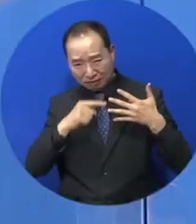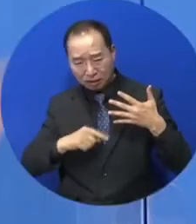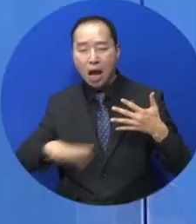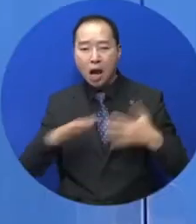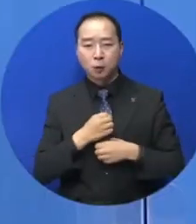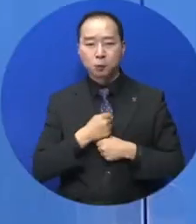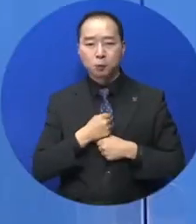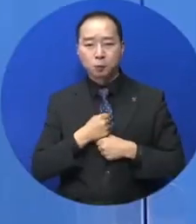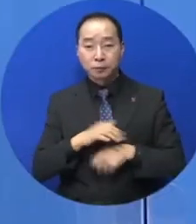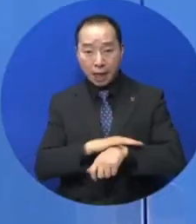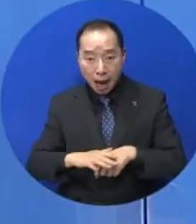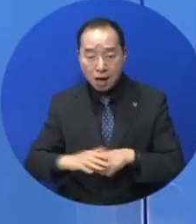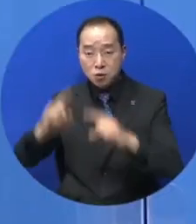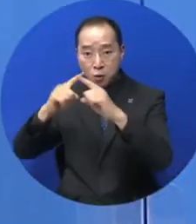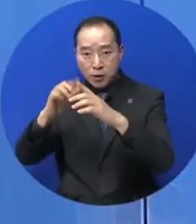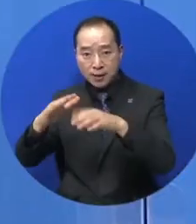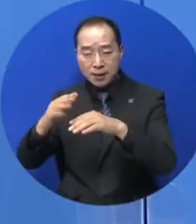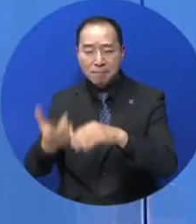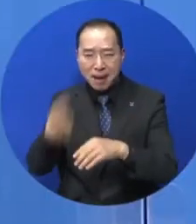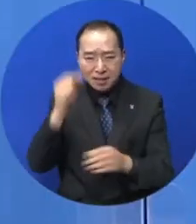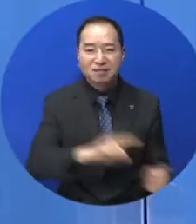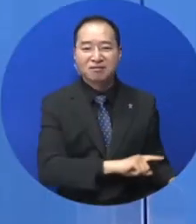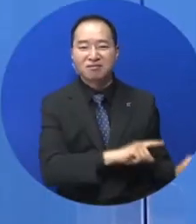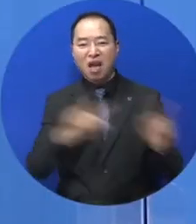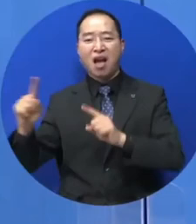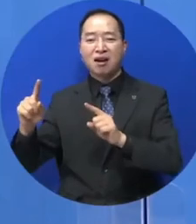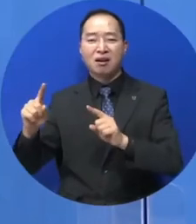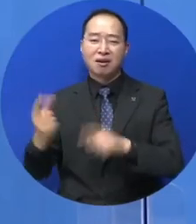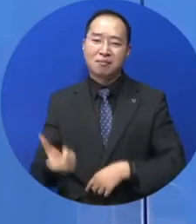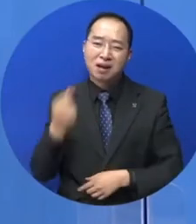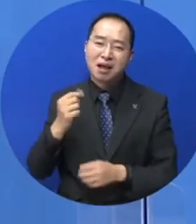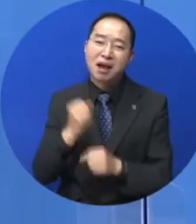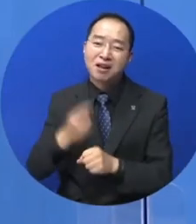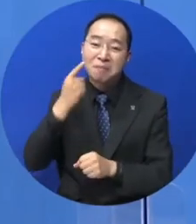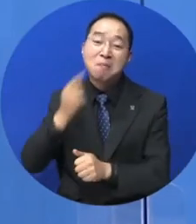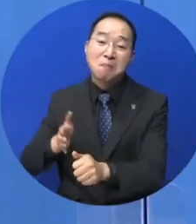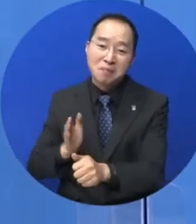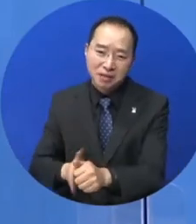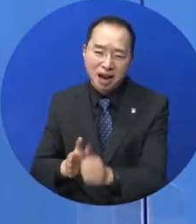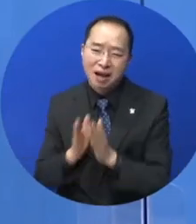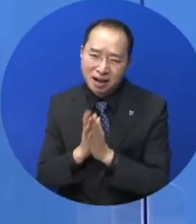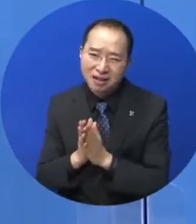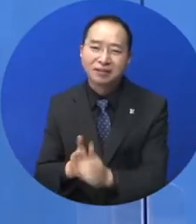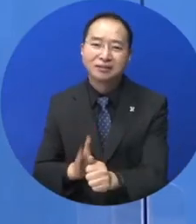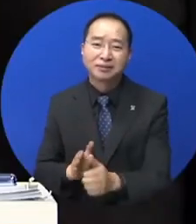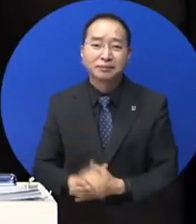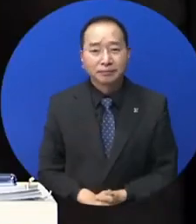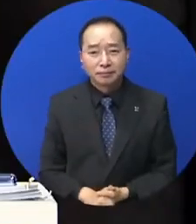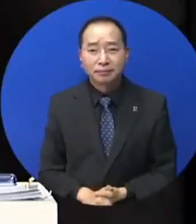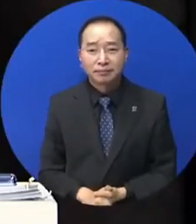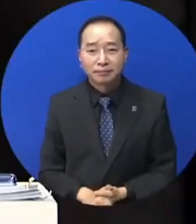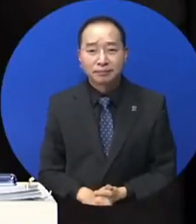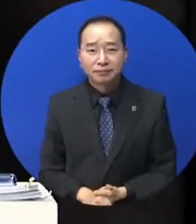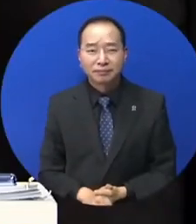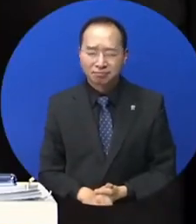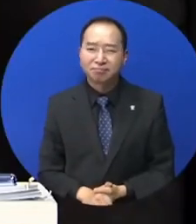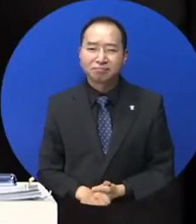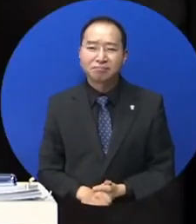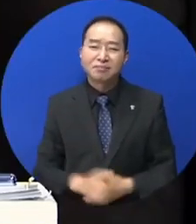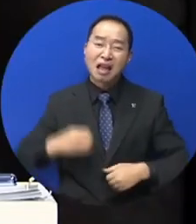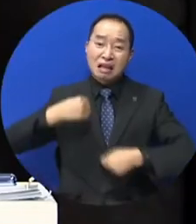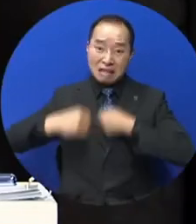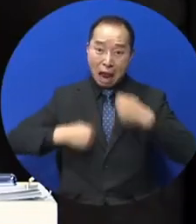모든 교회가 정상적으로 예배를 볼 수 있는 날을 빨리 만들자 이렇게 네. 호소를 드리고 싶습니다. 그 자유 속에는 늘 이제 책임이